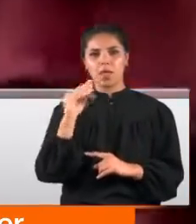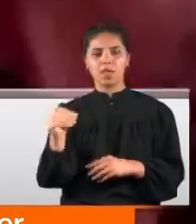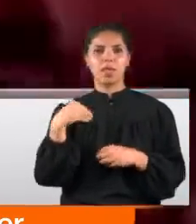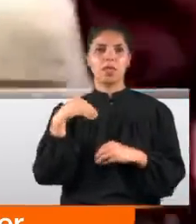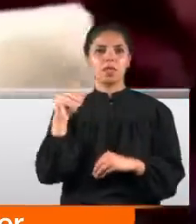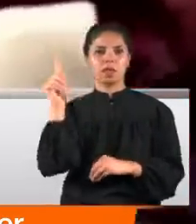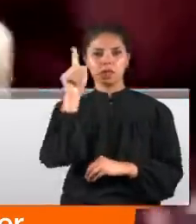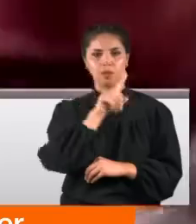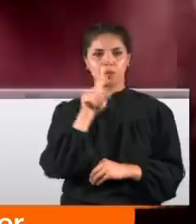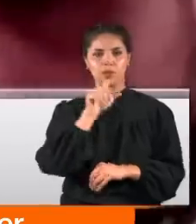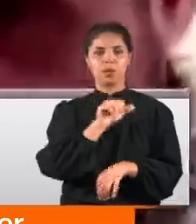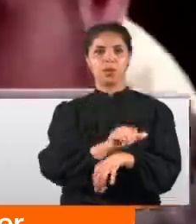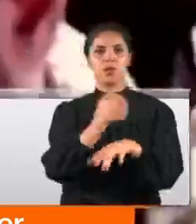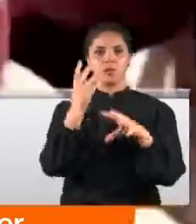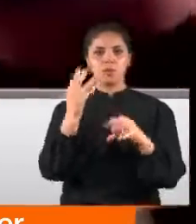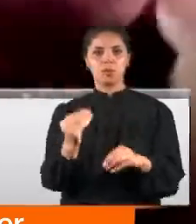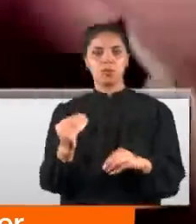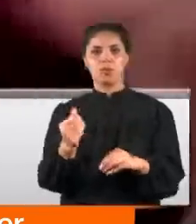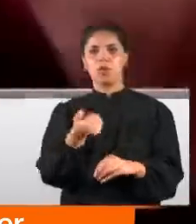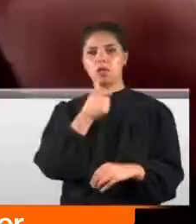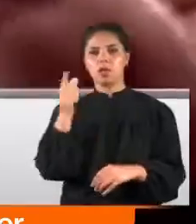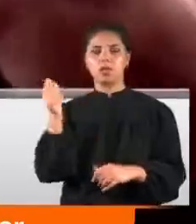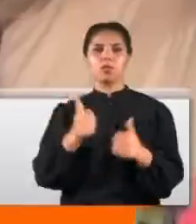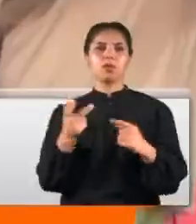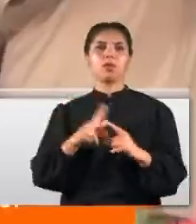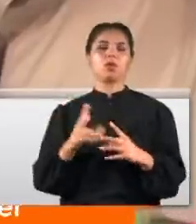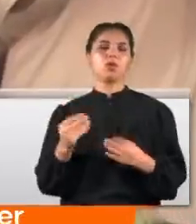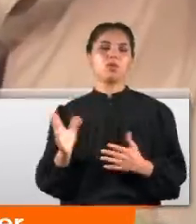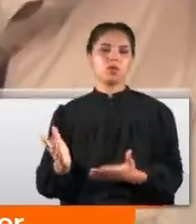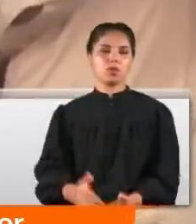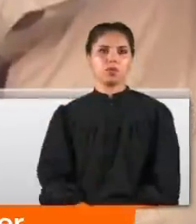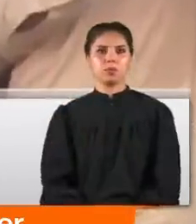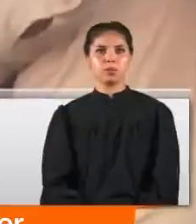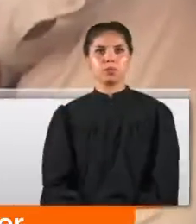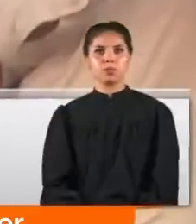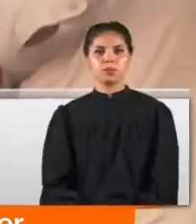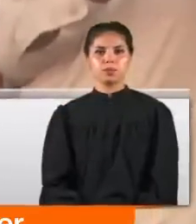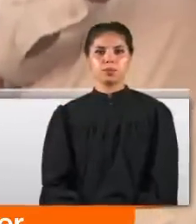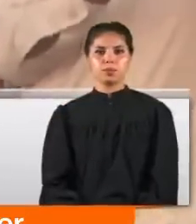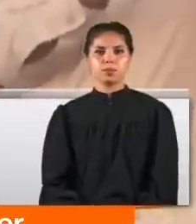sattığı gerekçesiyle tutuklu bulunan Han yarışa katılamayacak.